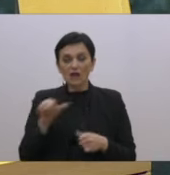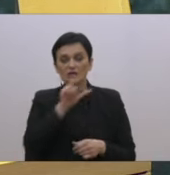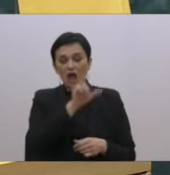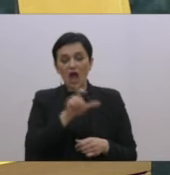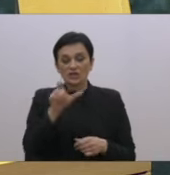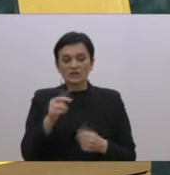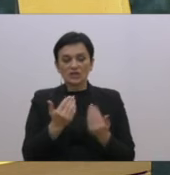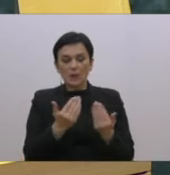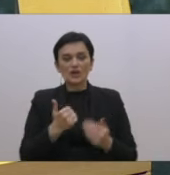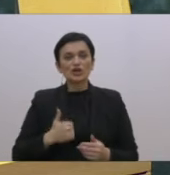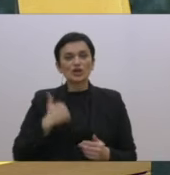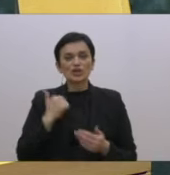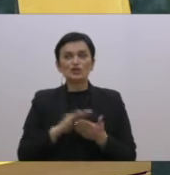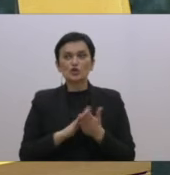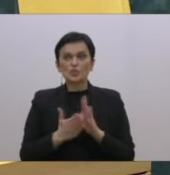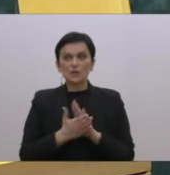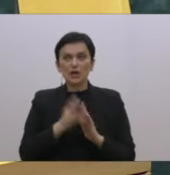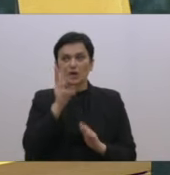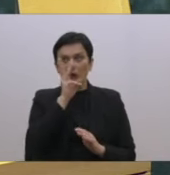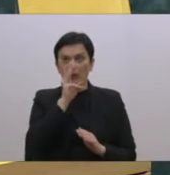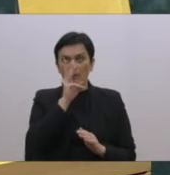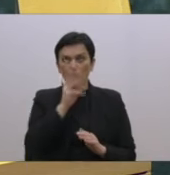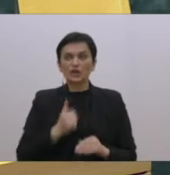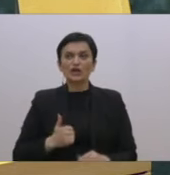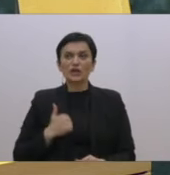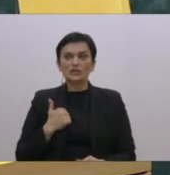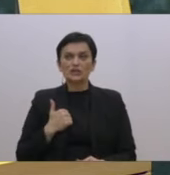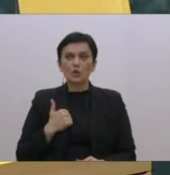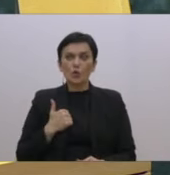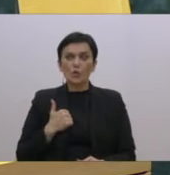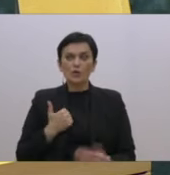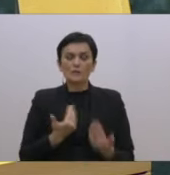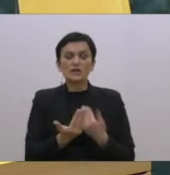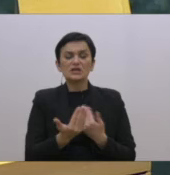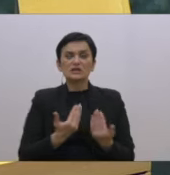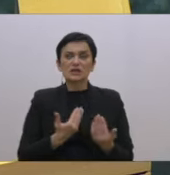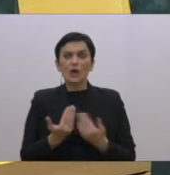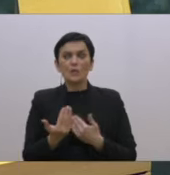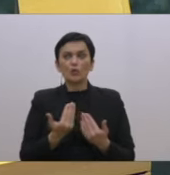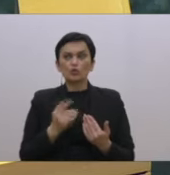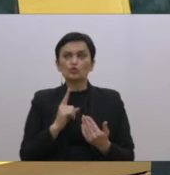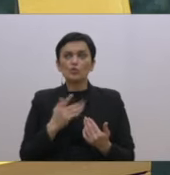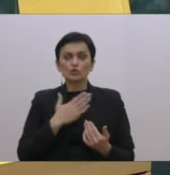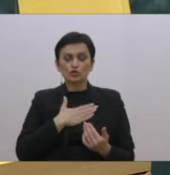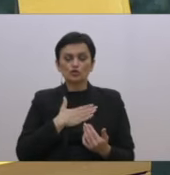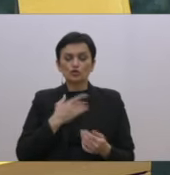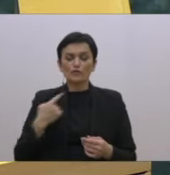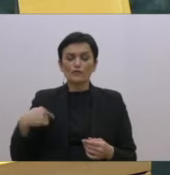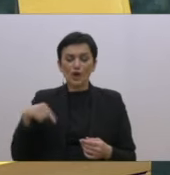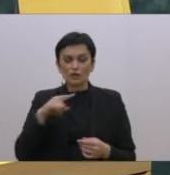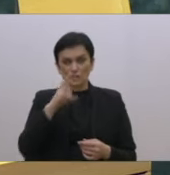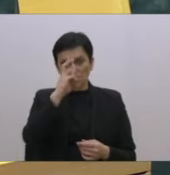ეკუთვნით ღირსეული პირობები, ხელფასები, ღირსეული დამოკიდებულება, ის რომ ჩვენთვის და მათ